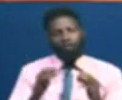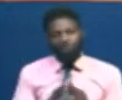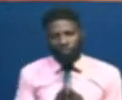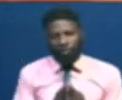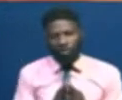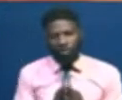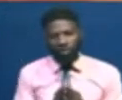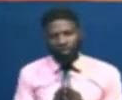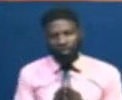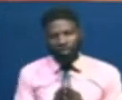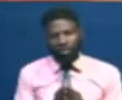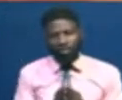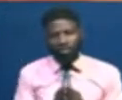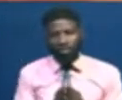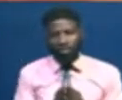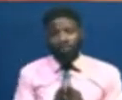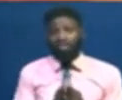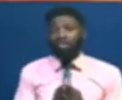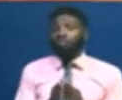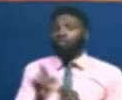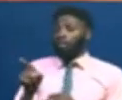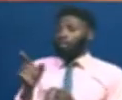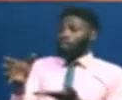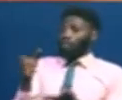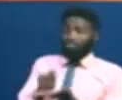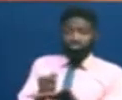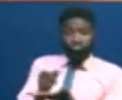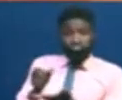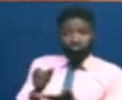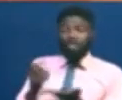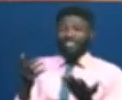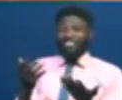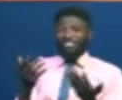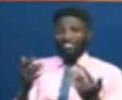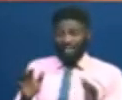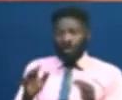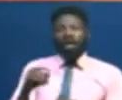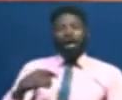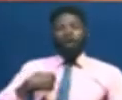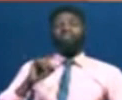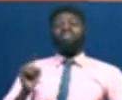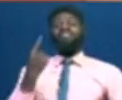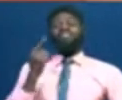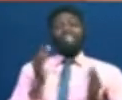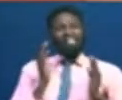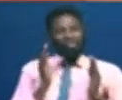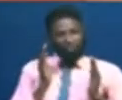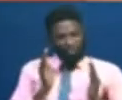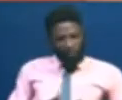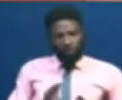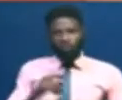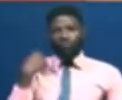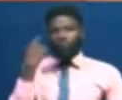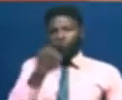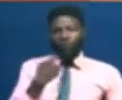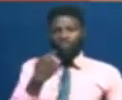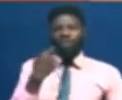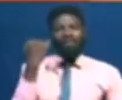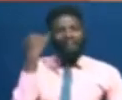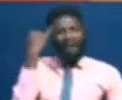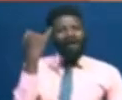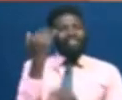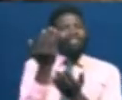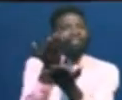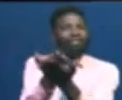wakati waliingia. Mimi ndiye mtu wa kwanza nilifloat idea kwa Kenya Bureau of